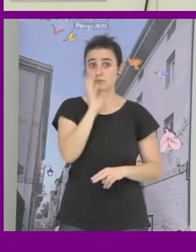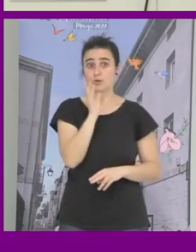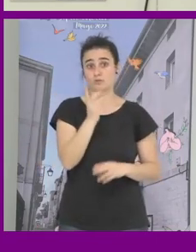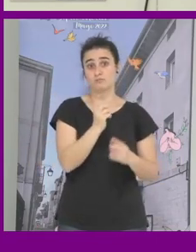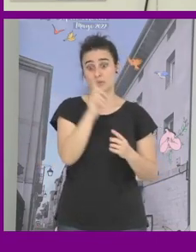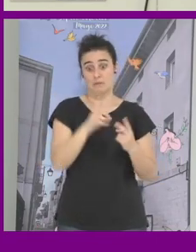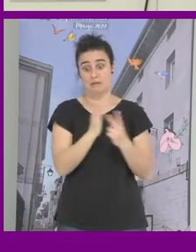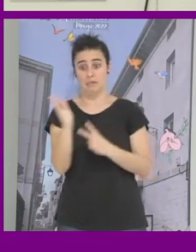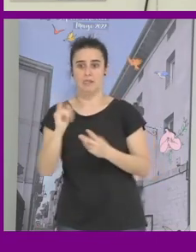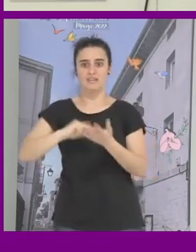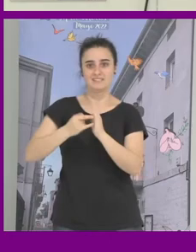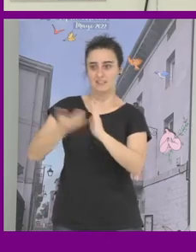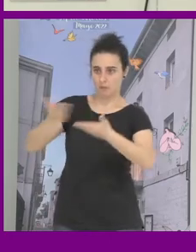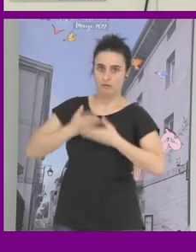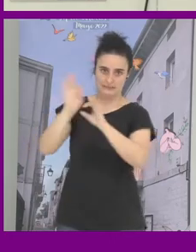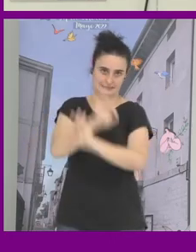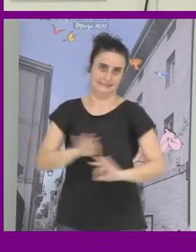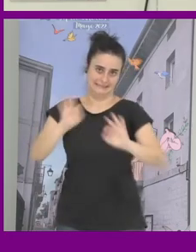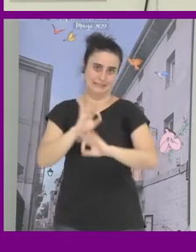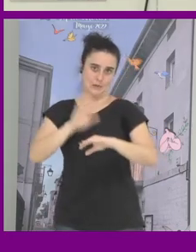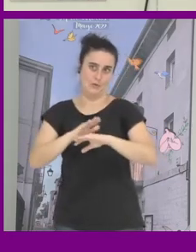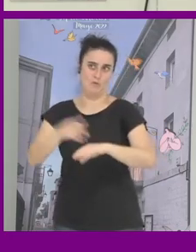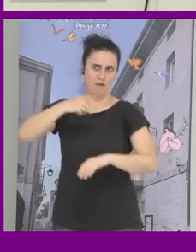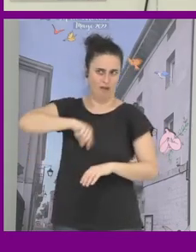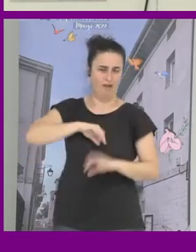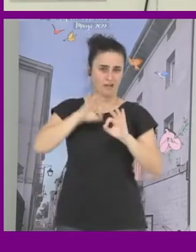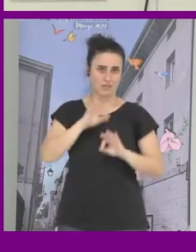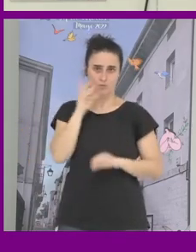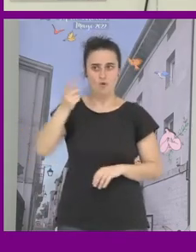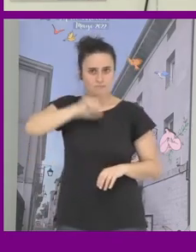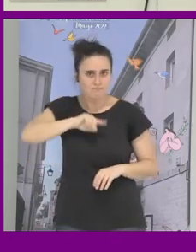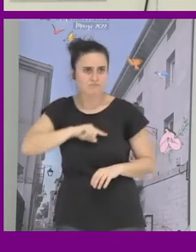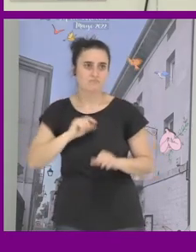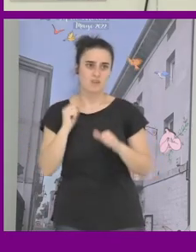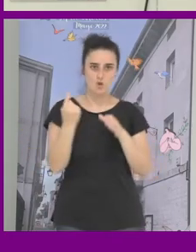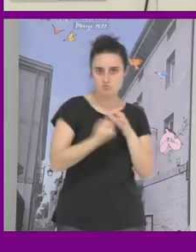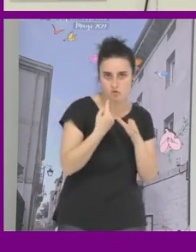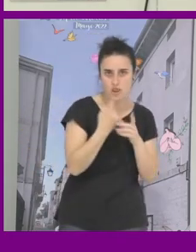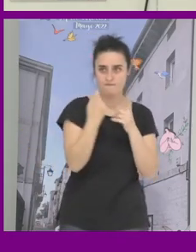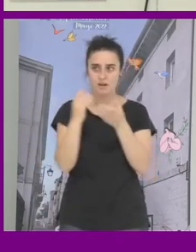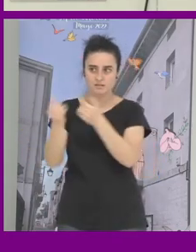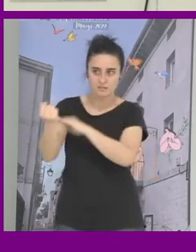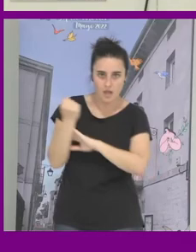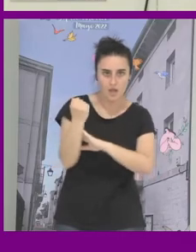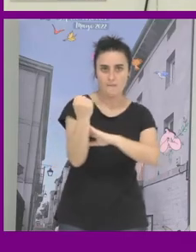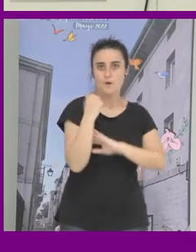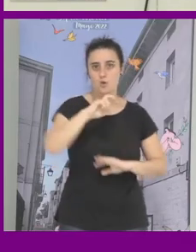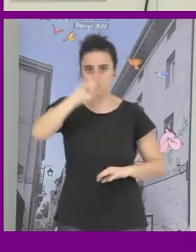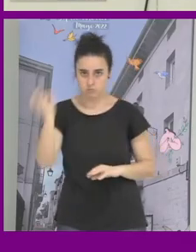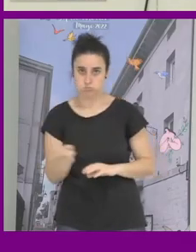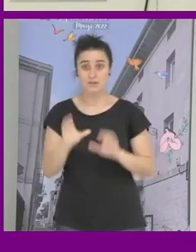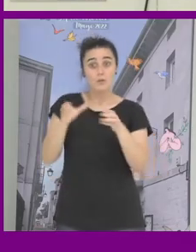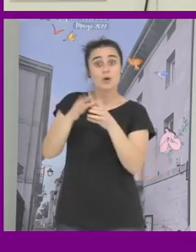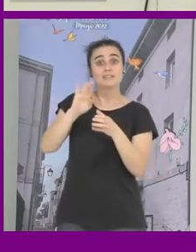bestetik ba sistemak ez duela laguntzen, bai? Isolatuak sentitzen garela, bueno, tribua falta zaigula eta guztia. Eta tribua